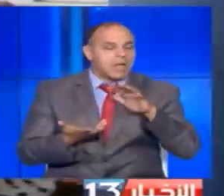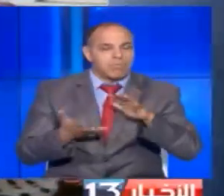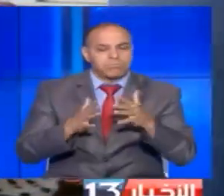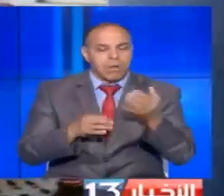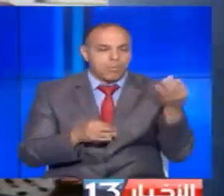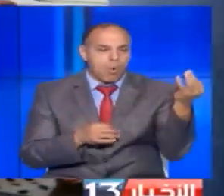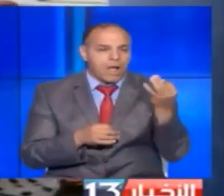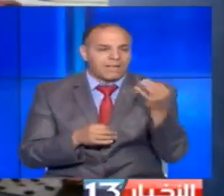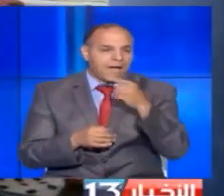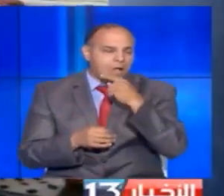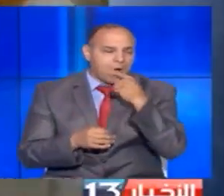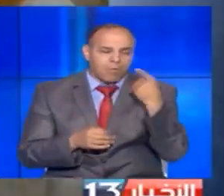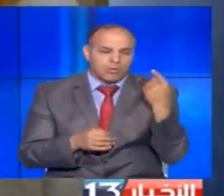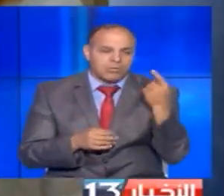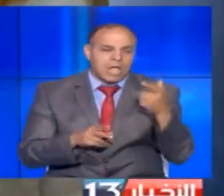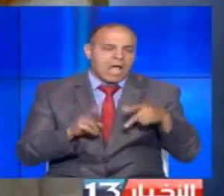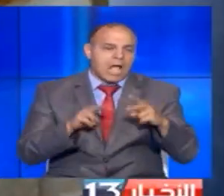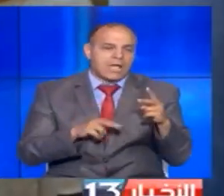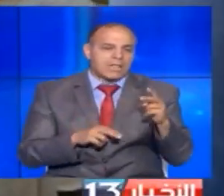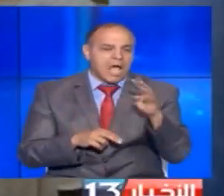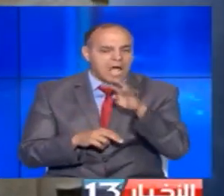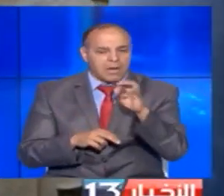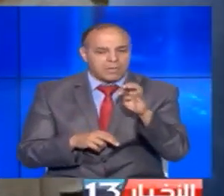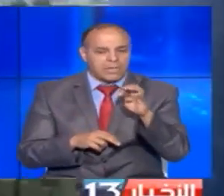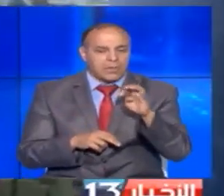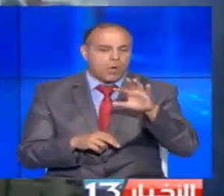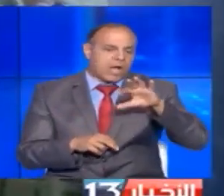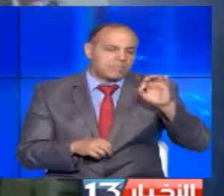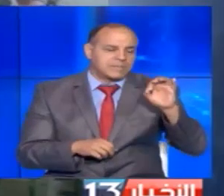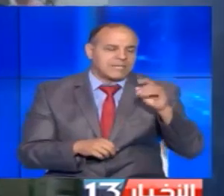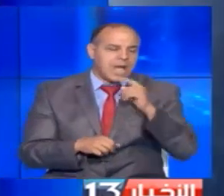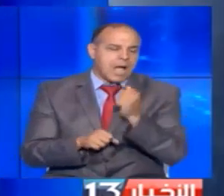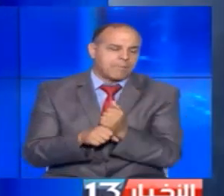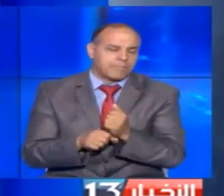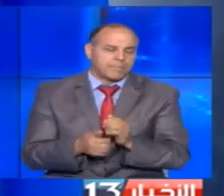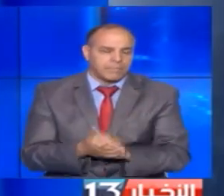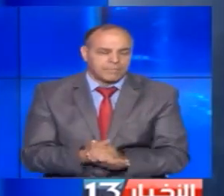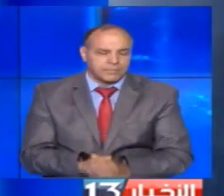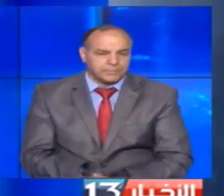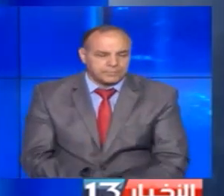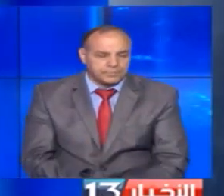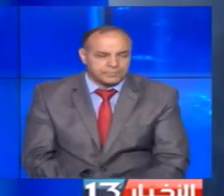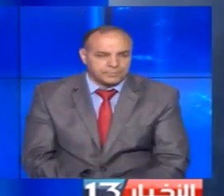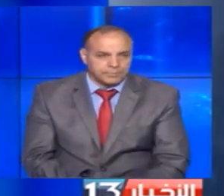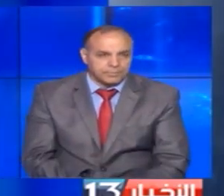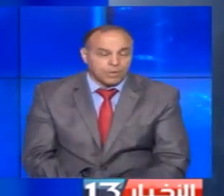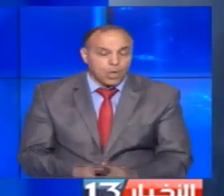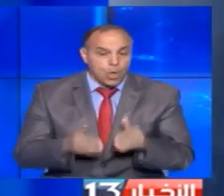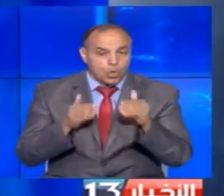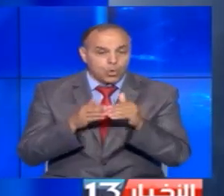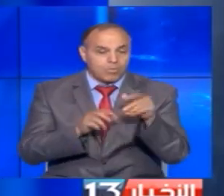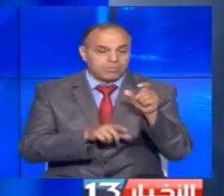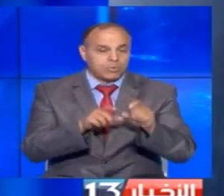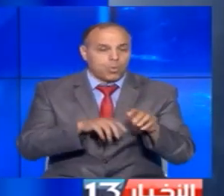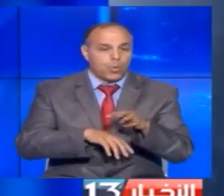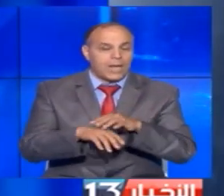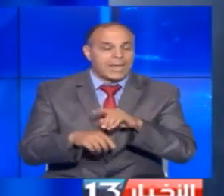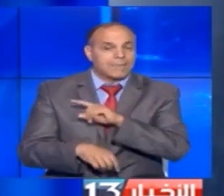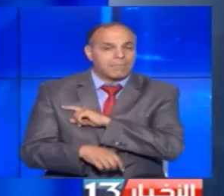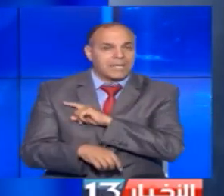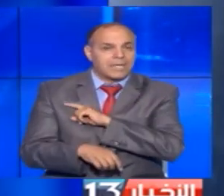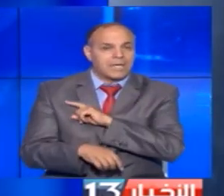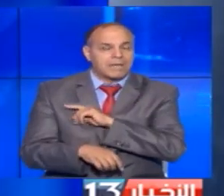الاعمار في الغالب بين اربعين وخمسين سنه يطالب اهالي ولايه مدنين